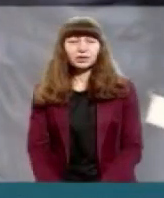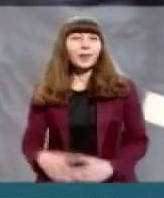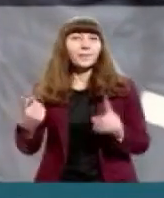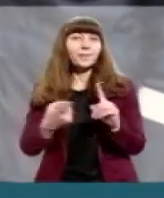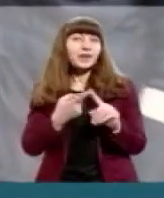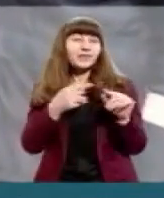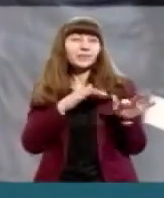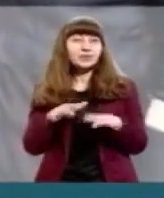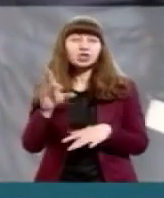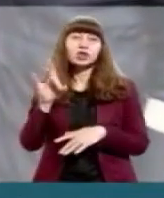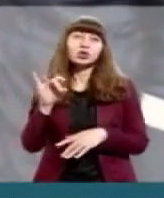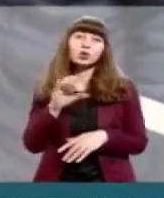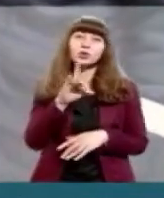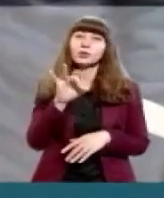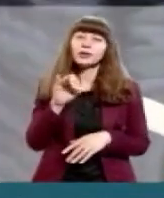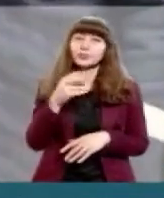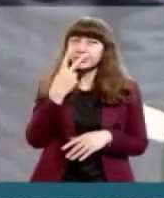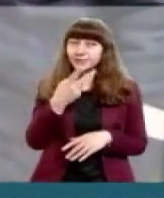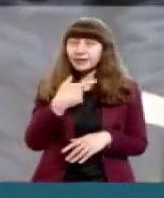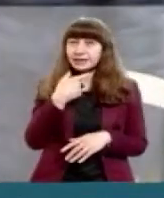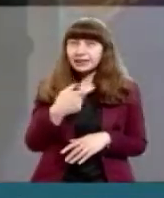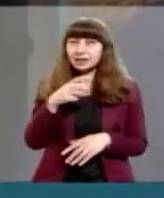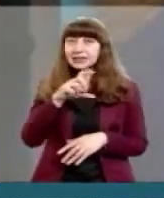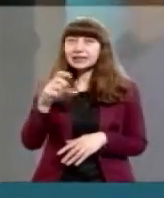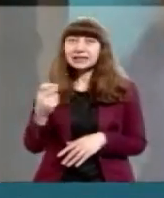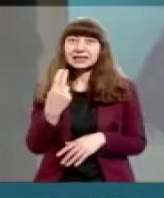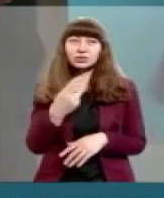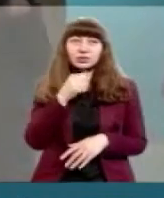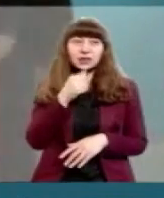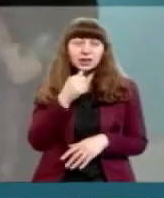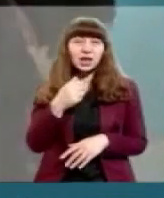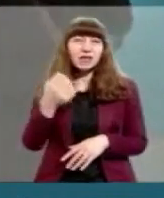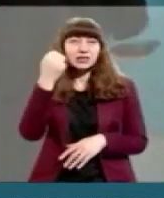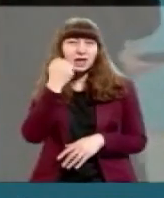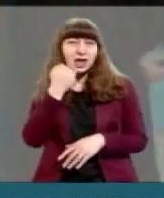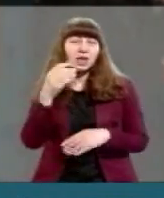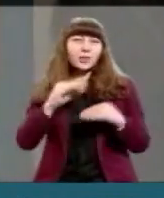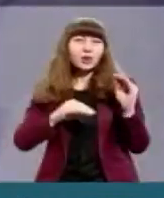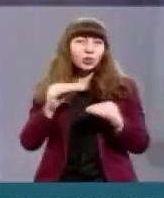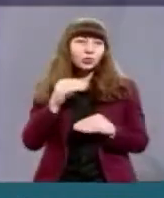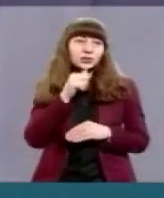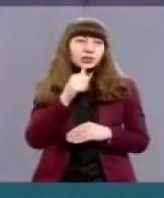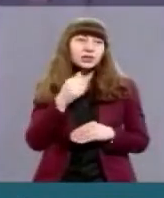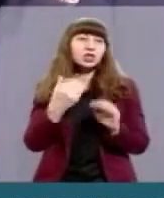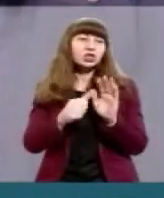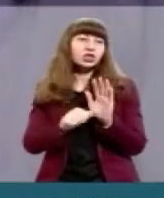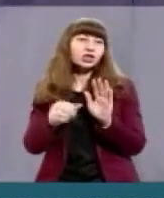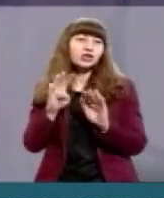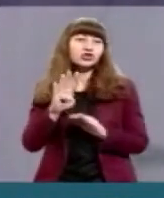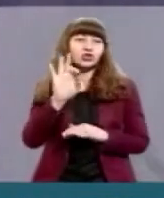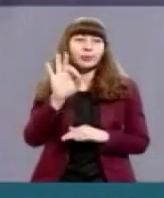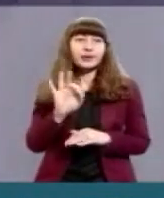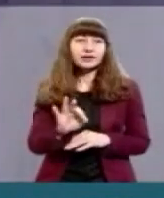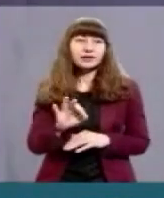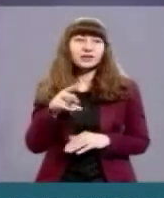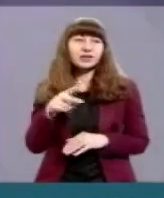Первым делом Жандос Нурмагомбетов посетил ТЭЦ города Кустанай. Физический износ оборудования на станции в Кустанае составляет